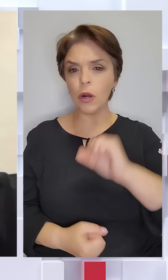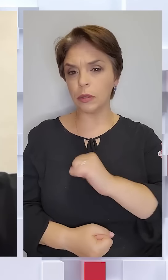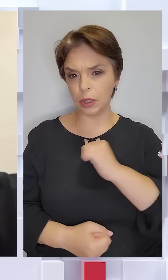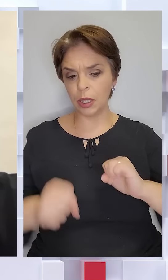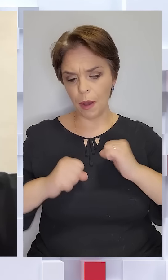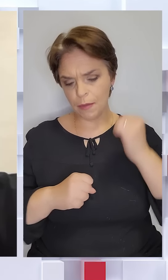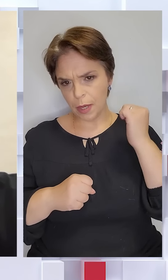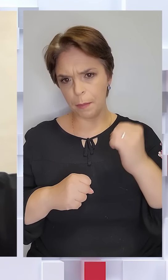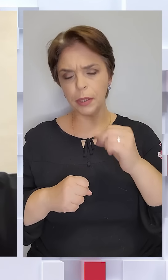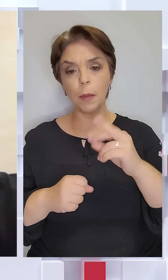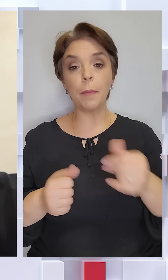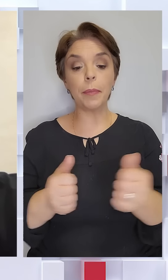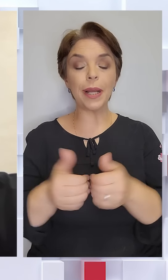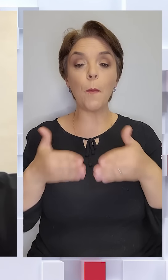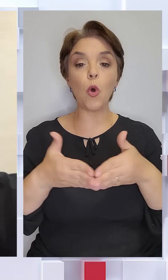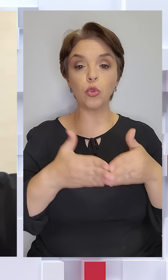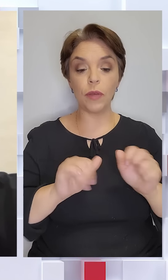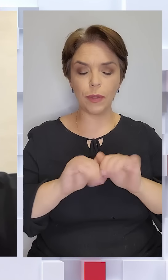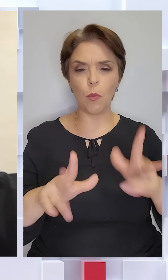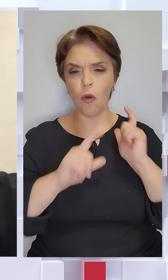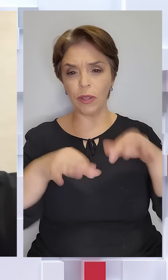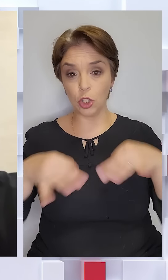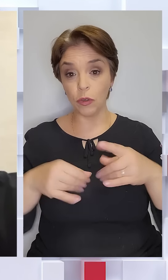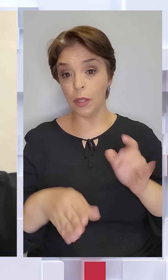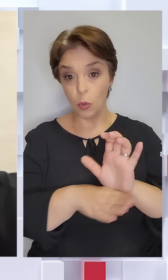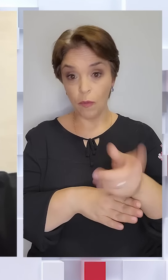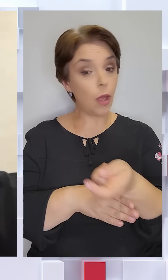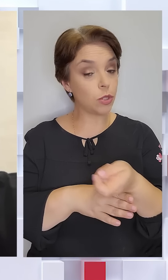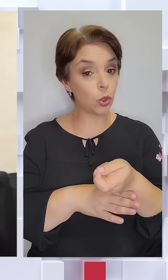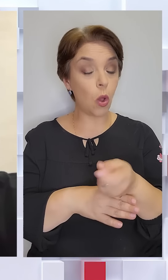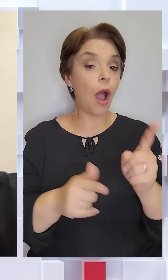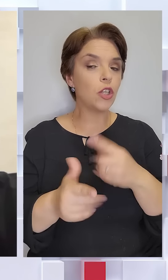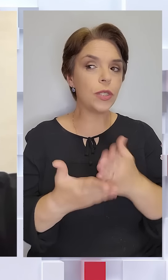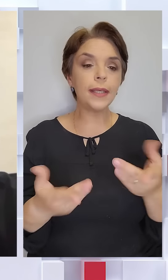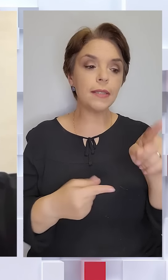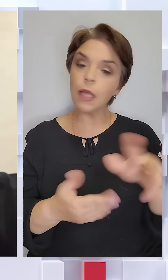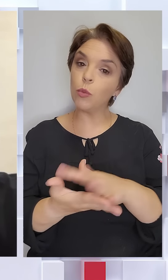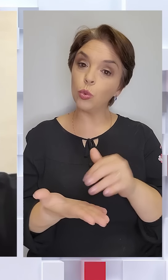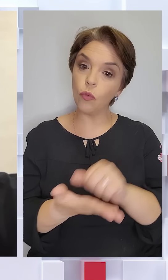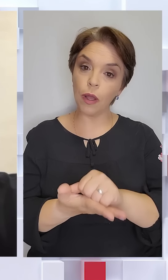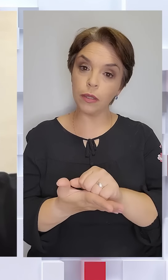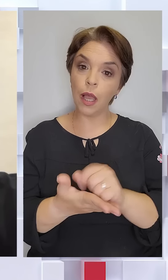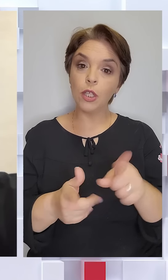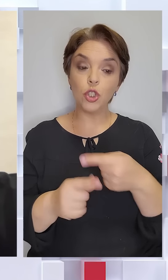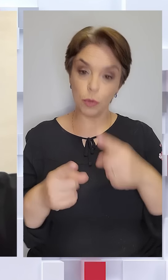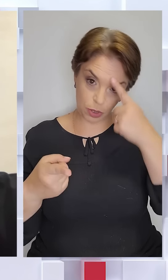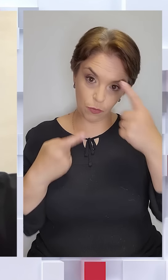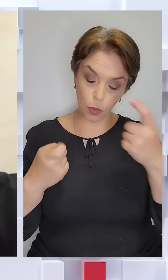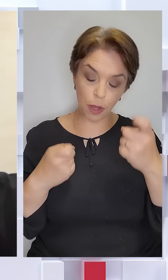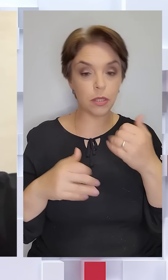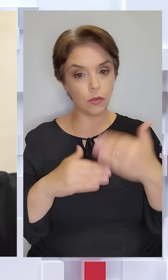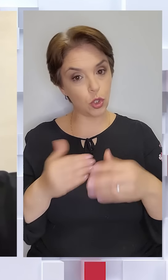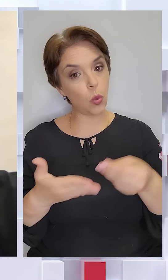намагався бити і про портові інфраструктури, по вантажівках, які доправляють зерно. Чи є якісь там руйнування, чи є про це інформація,